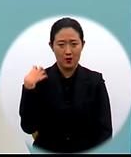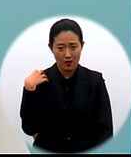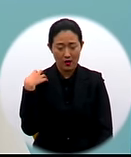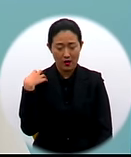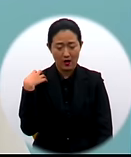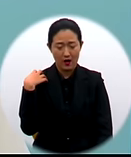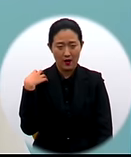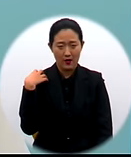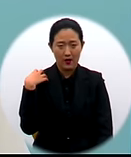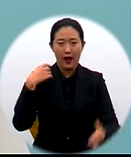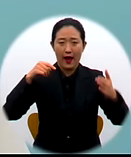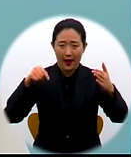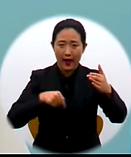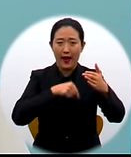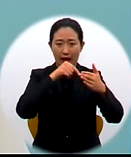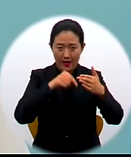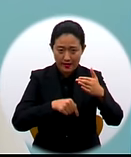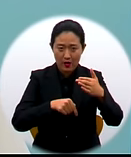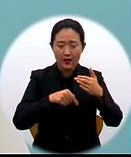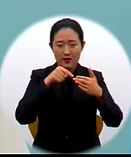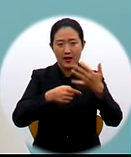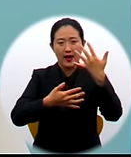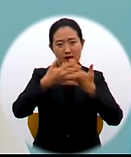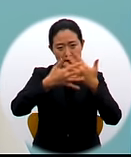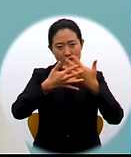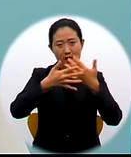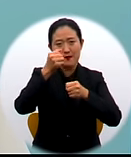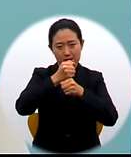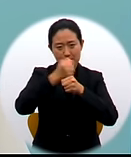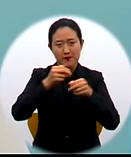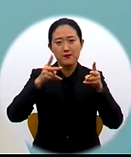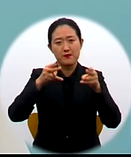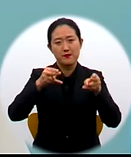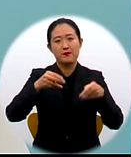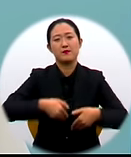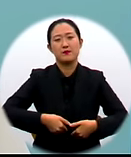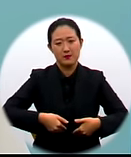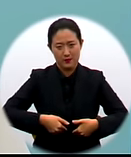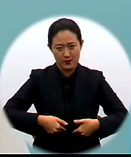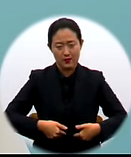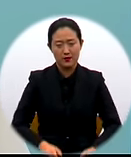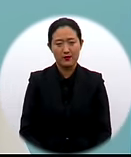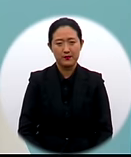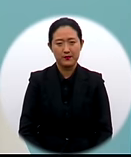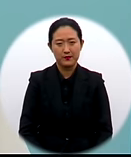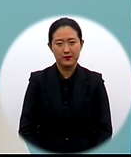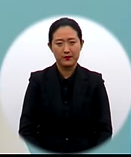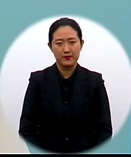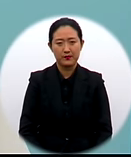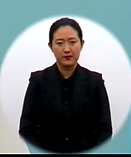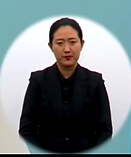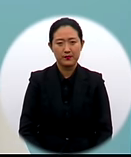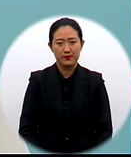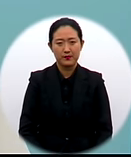이걸 하려면 내부에서 이 컨텐츠를 만들어낼 수 있어야 되는 거죠. 그러다 보니까 시니어는 기획을 하지만 이것의